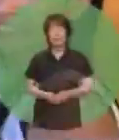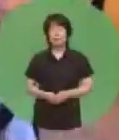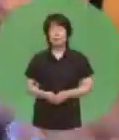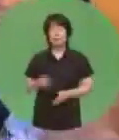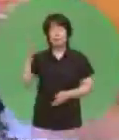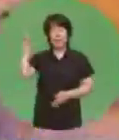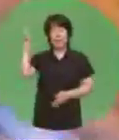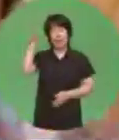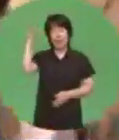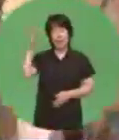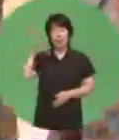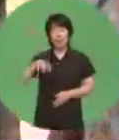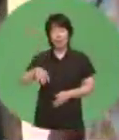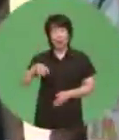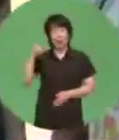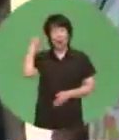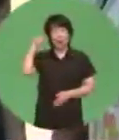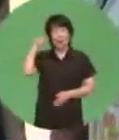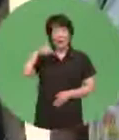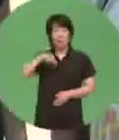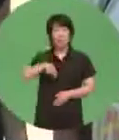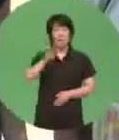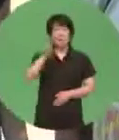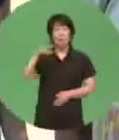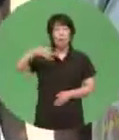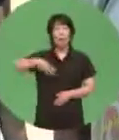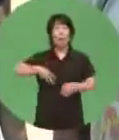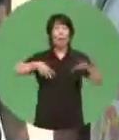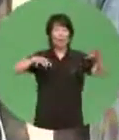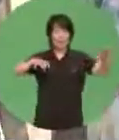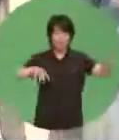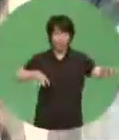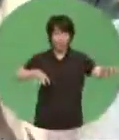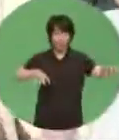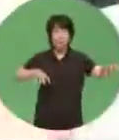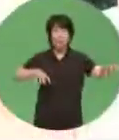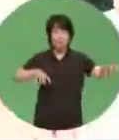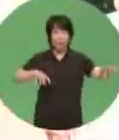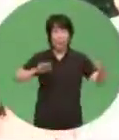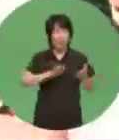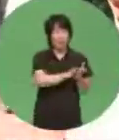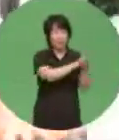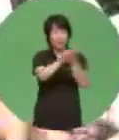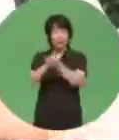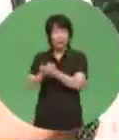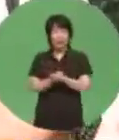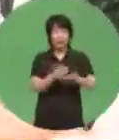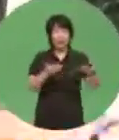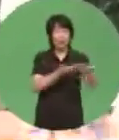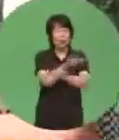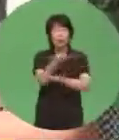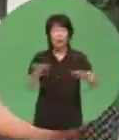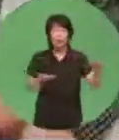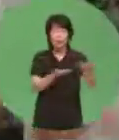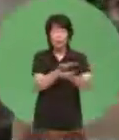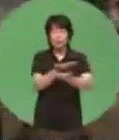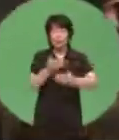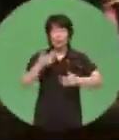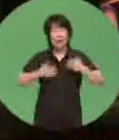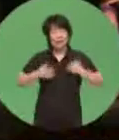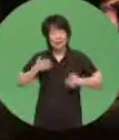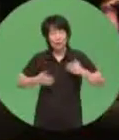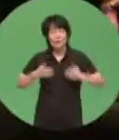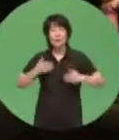生駒と南相馬、遠く離れた土地で築かれる友情と交流、そして楽しい時